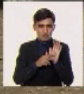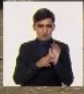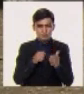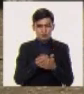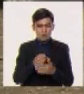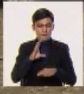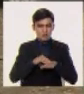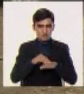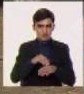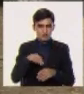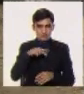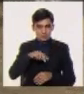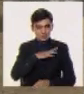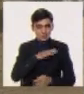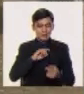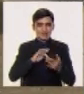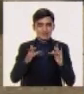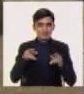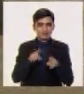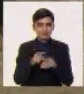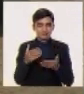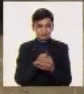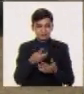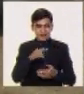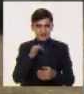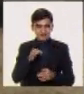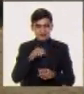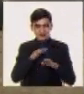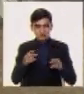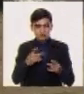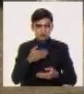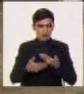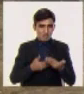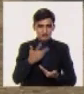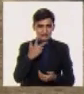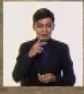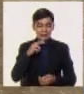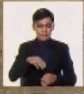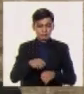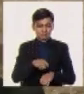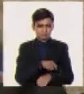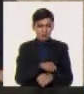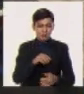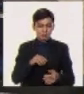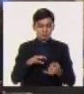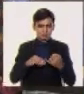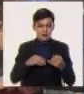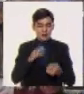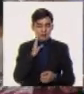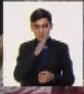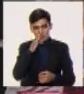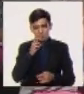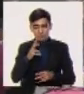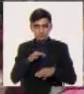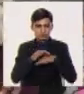чтобы дойти до точки доступа интернета дети вынуждена проходить около трех километров пешком некоторых приводят родители на